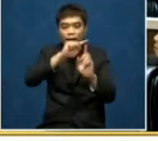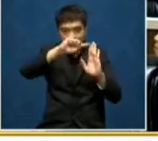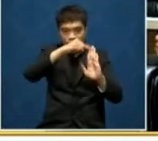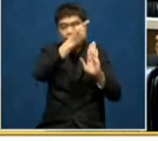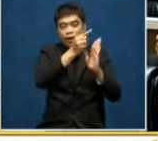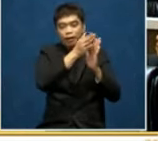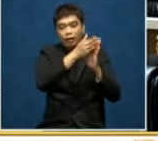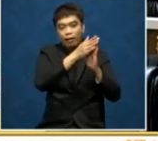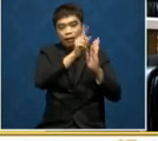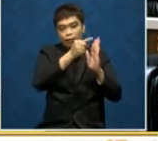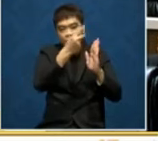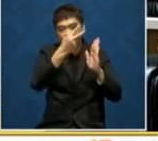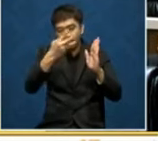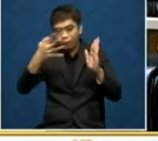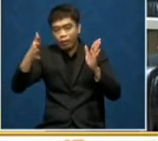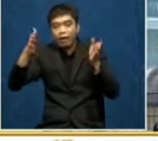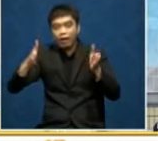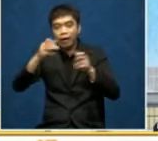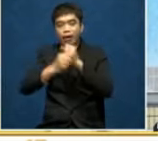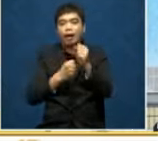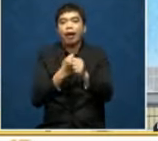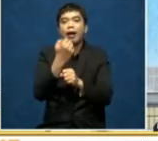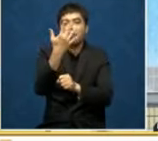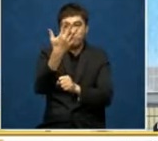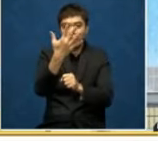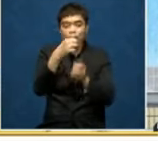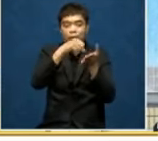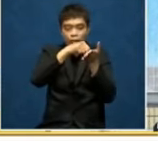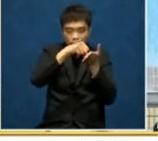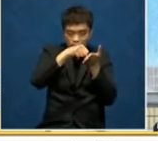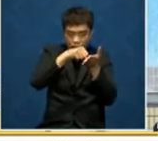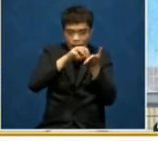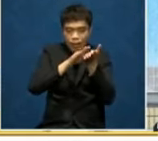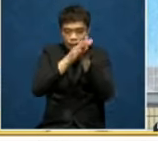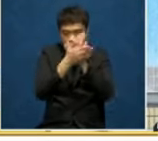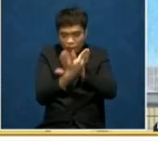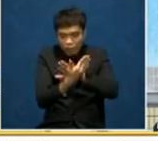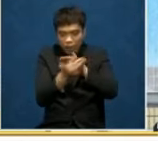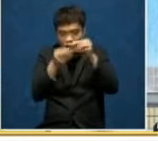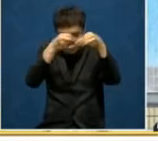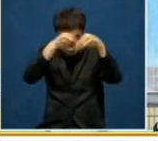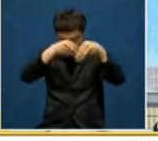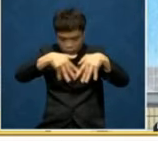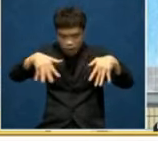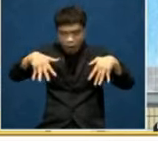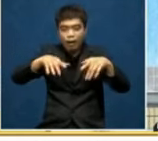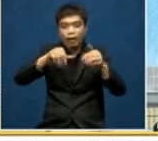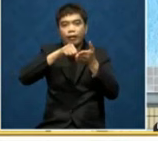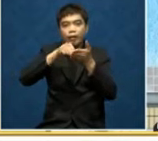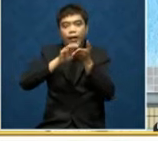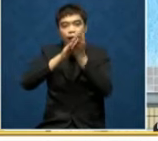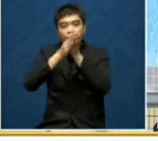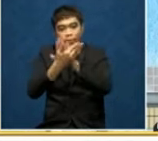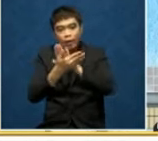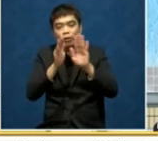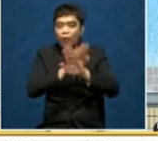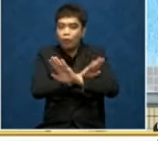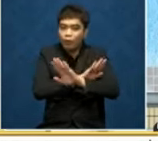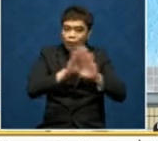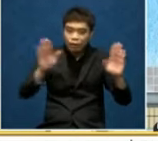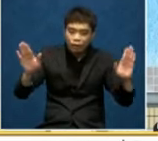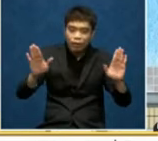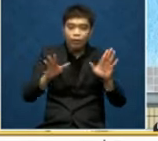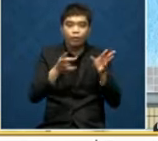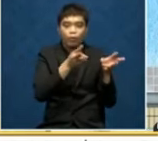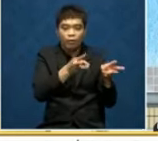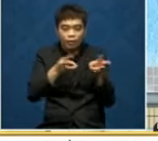ยุทธศาสตร์ให้เกิดการปรับปรุงแก้ไขปัญหาเชิงโครงสร้างรวมถึงการปรับเปลี่ยนยกเลิกกระบวนการ